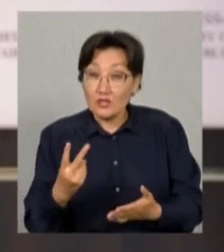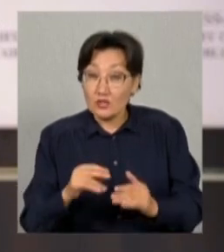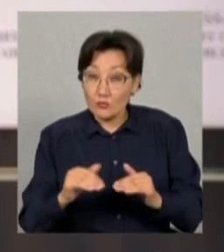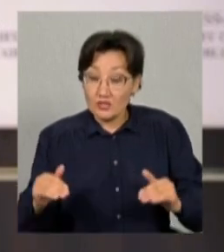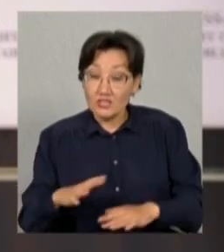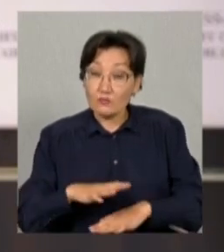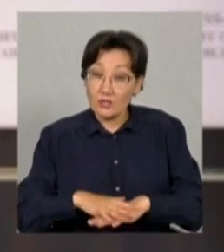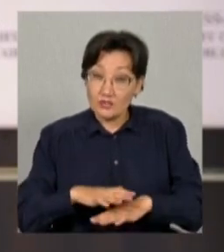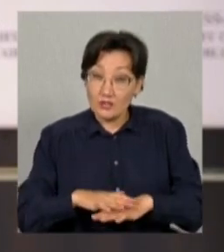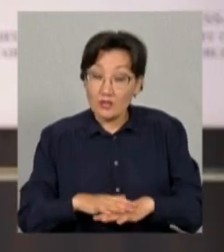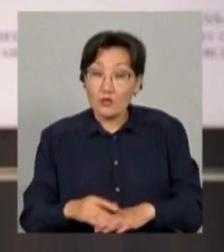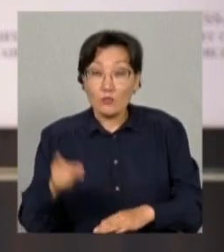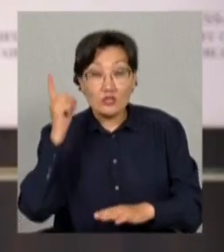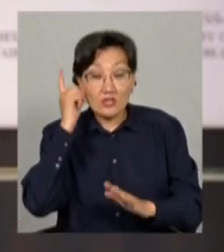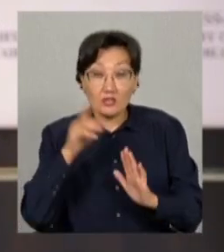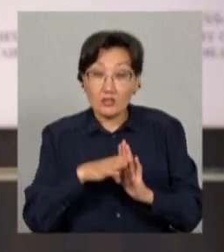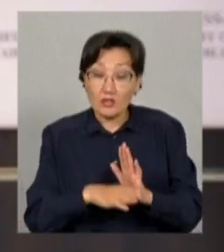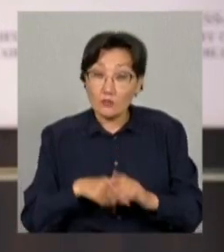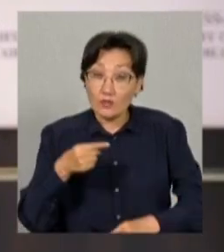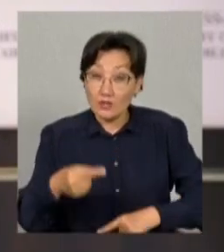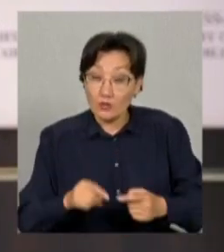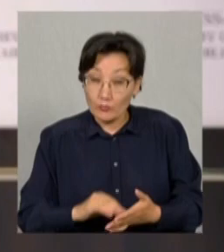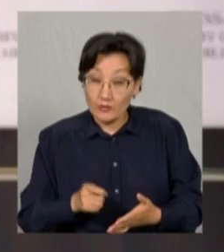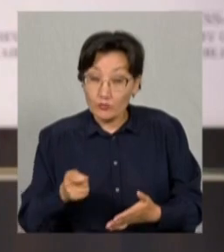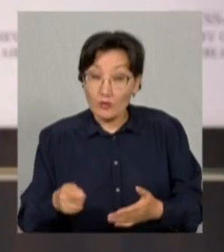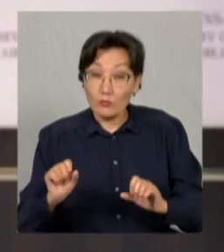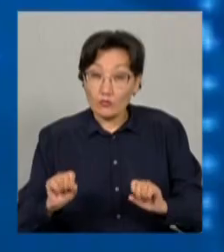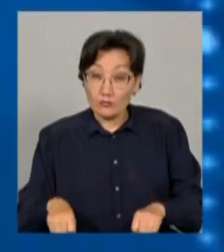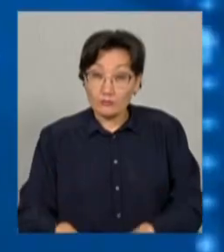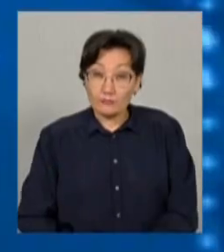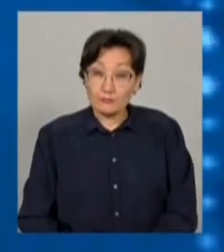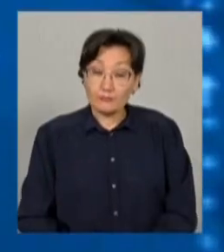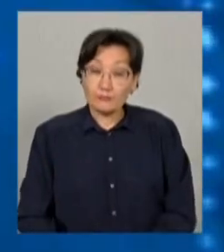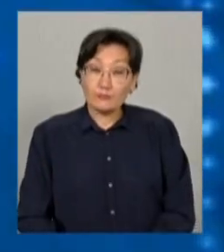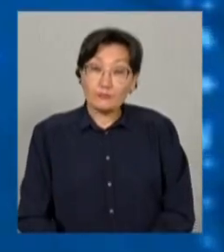деңгейдегі банктердің мобильді қосымшалары арқылы беруге болады.